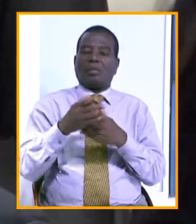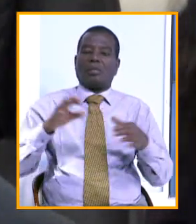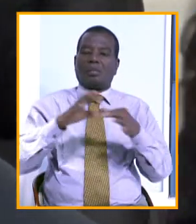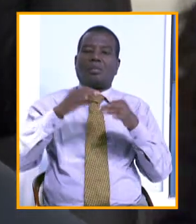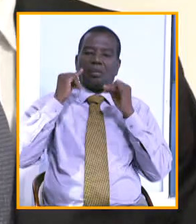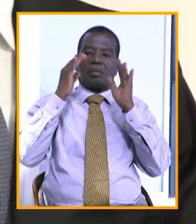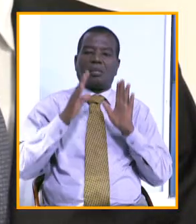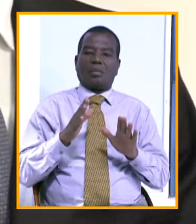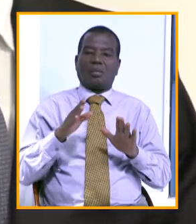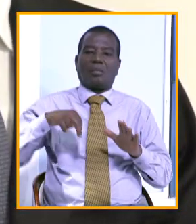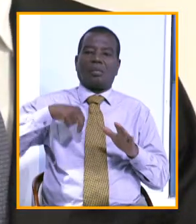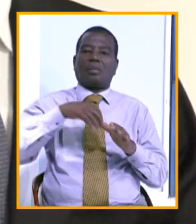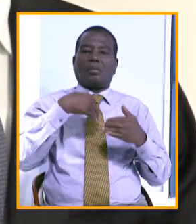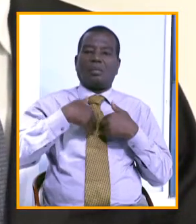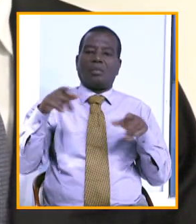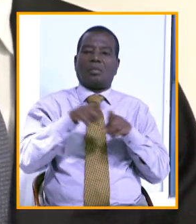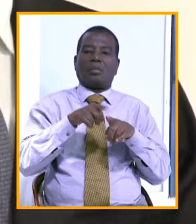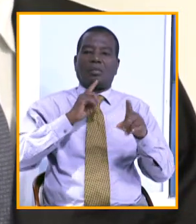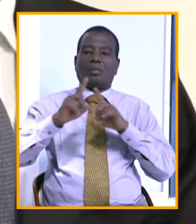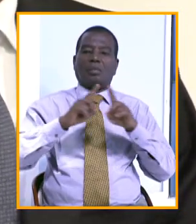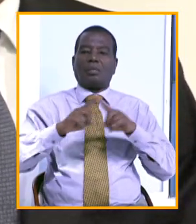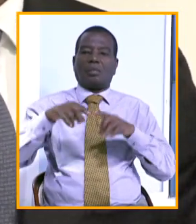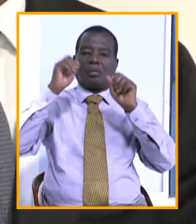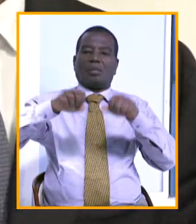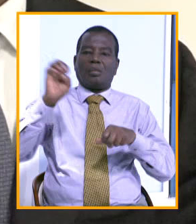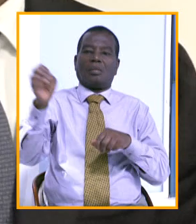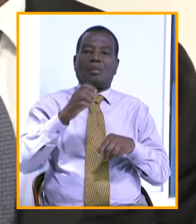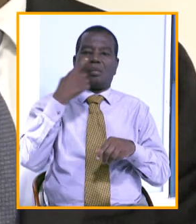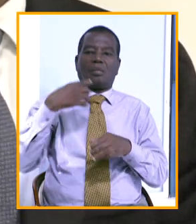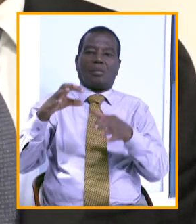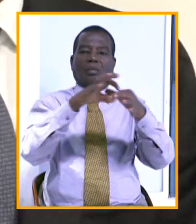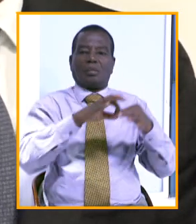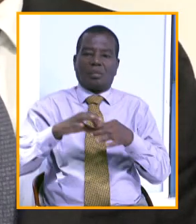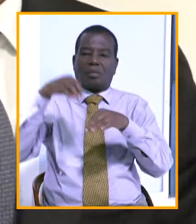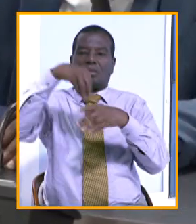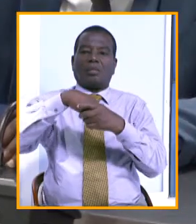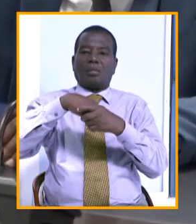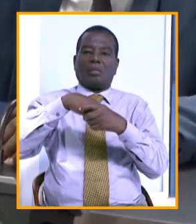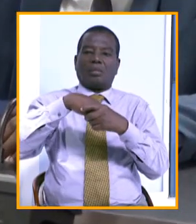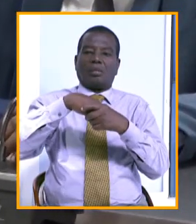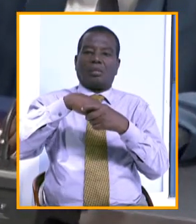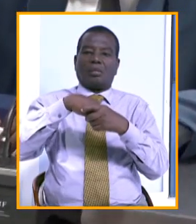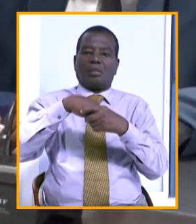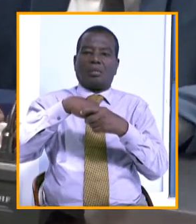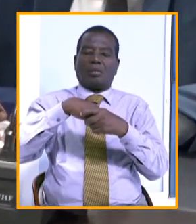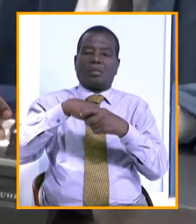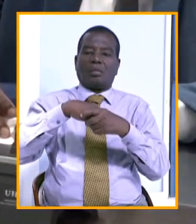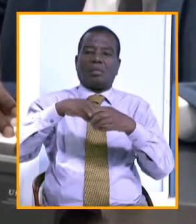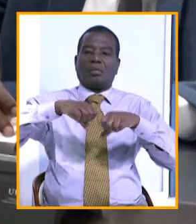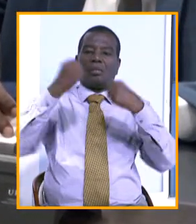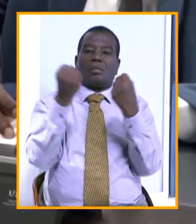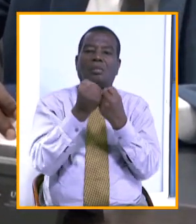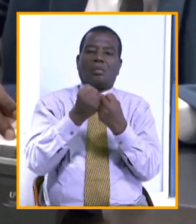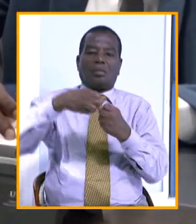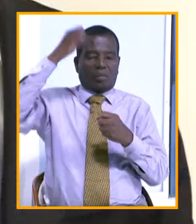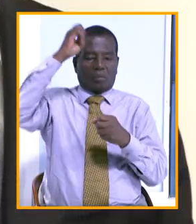ivoiriens. Nous avons aussi évoqué la possibilité aussi de coopérer dans l'établissement aussi de sociétés